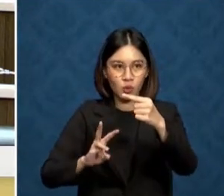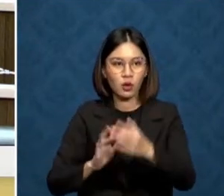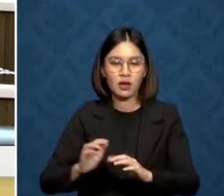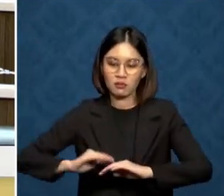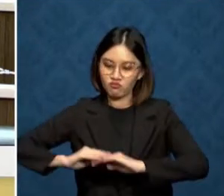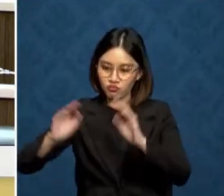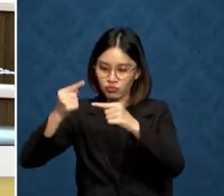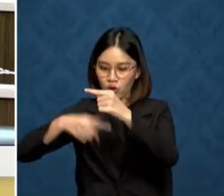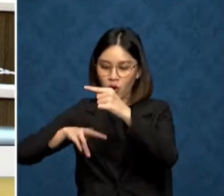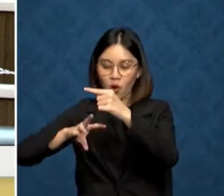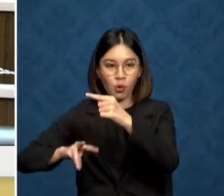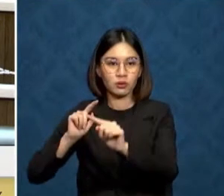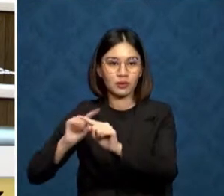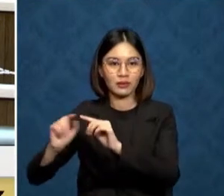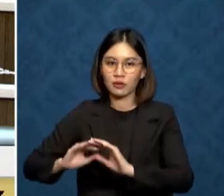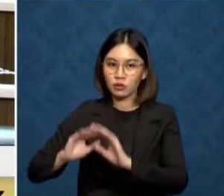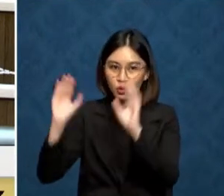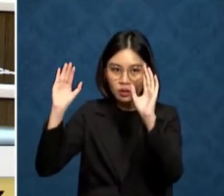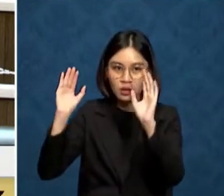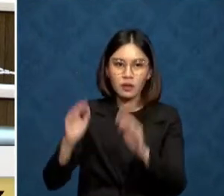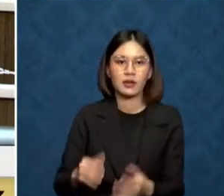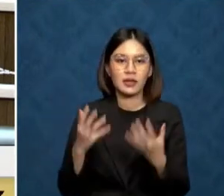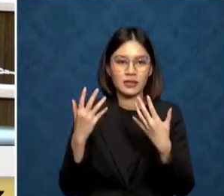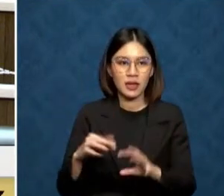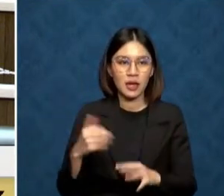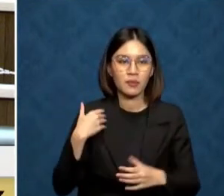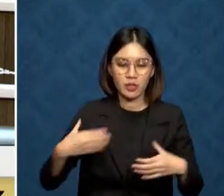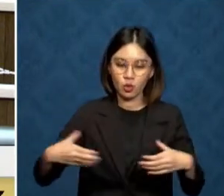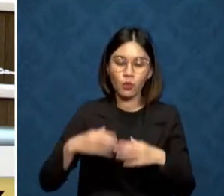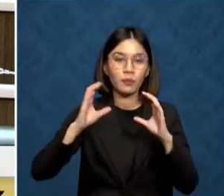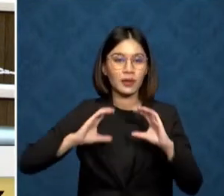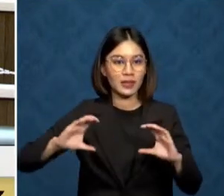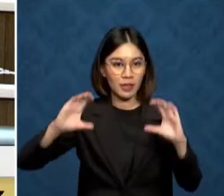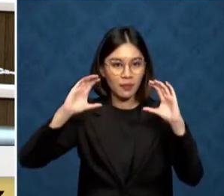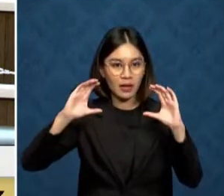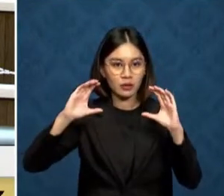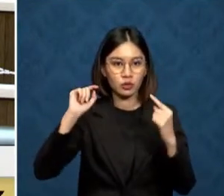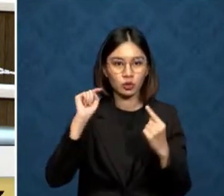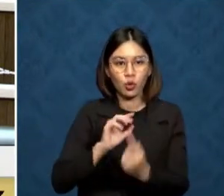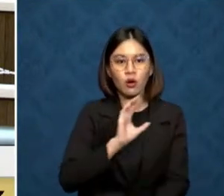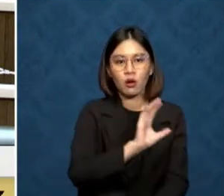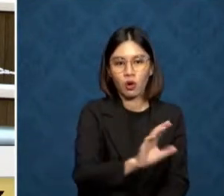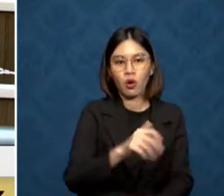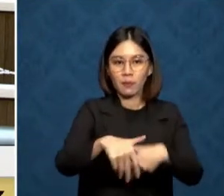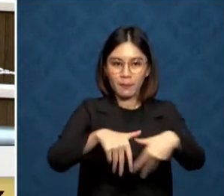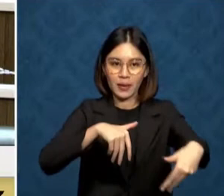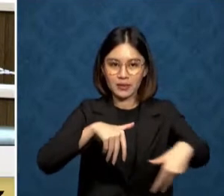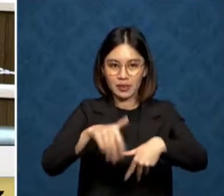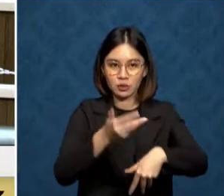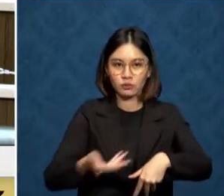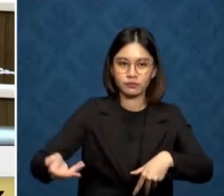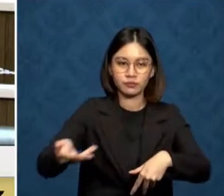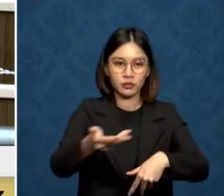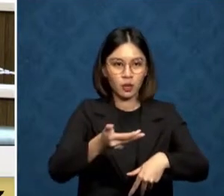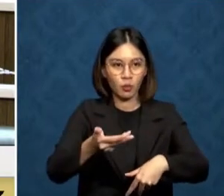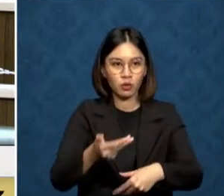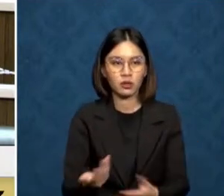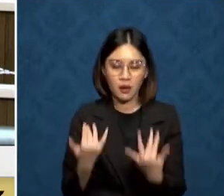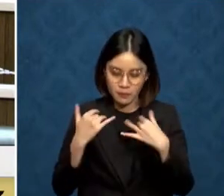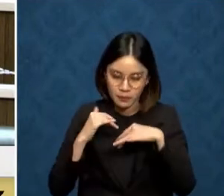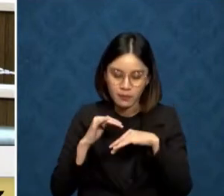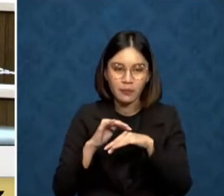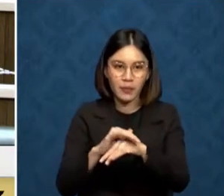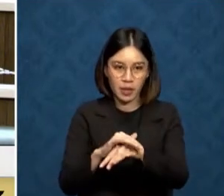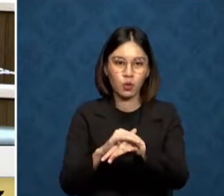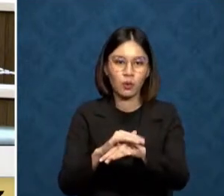าการและเราจะสรางรัฐบาลนี้ ให้เป็รัฐบาลของพี่น้ประชาชนมารวมกนะครับ